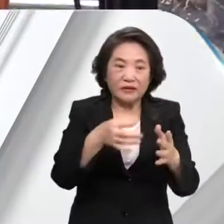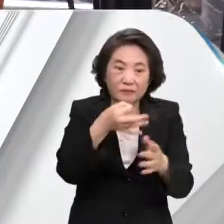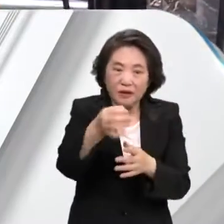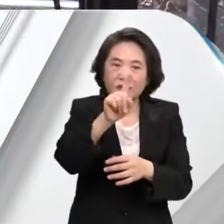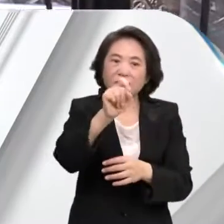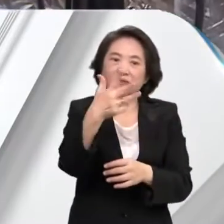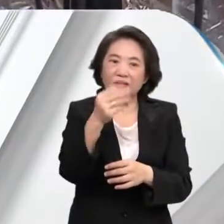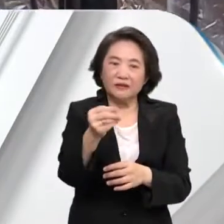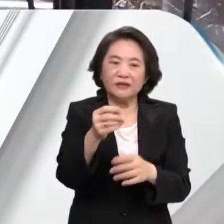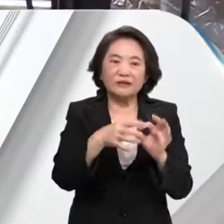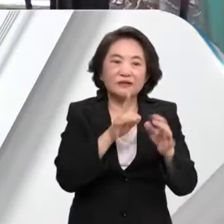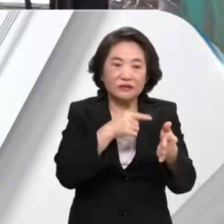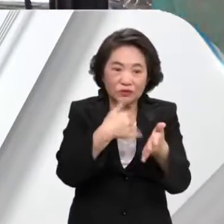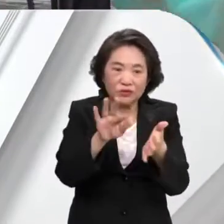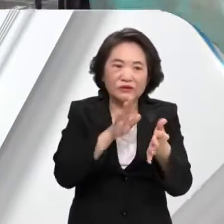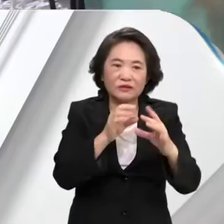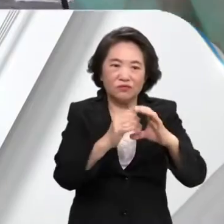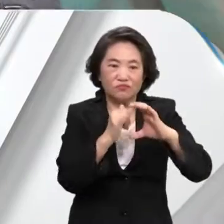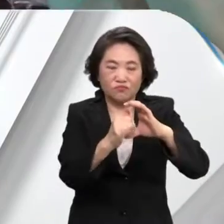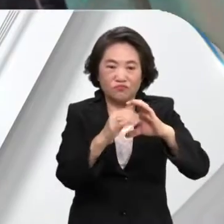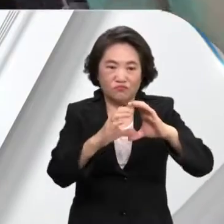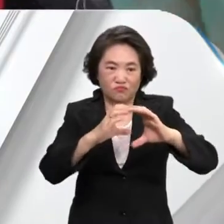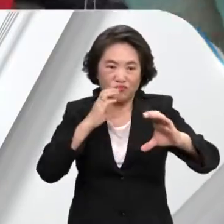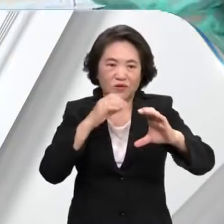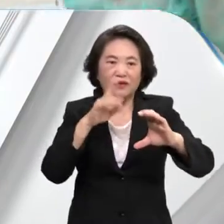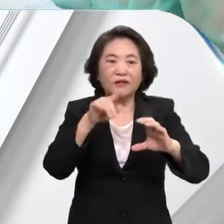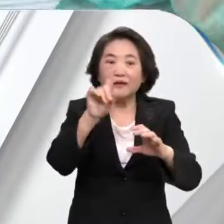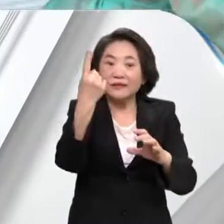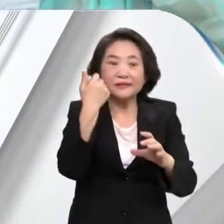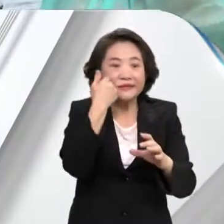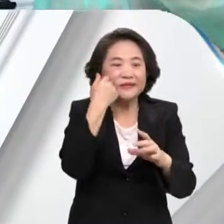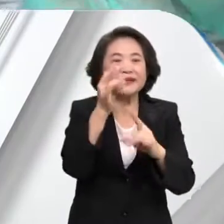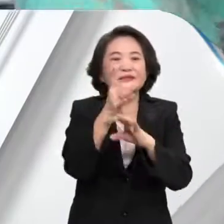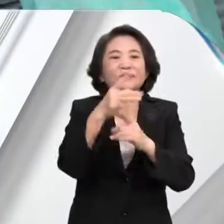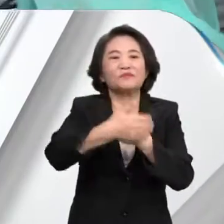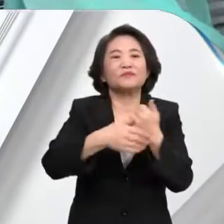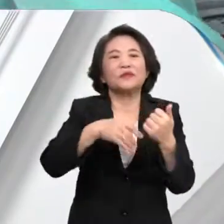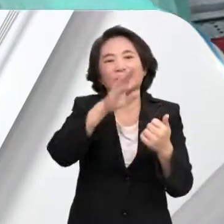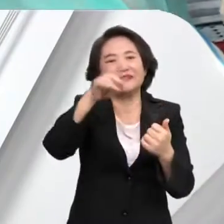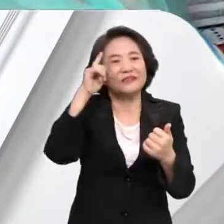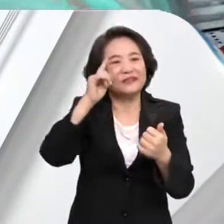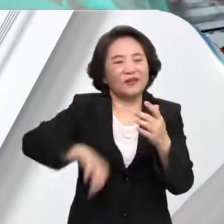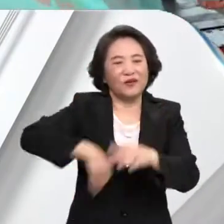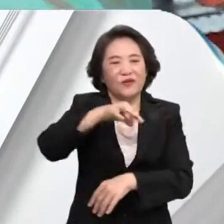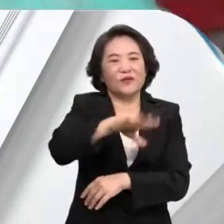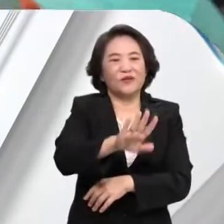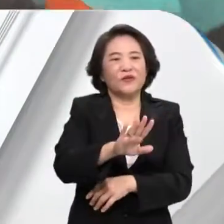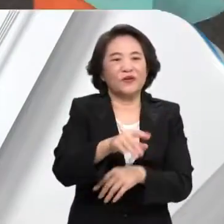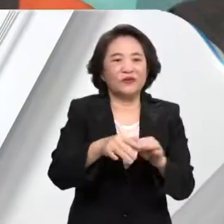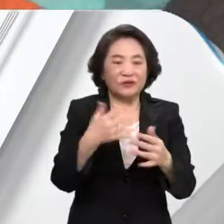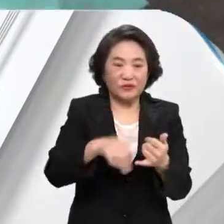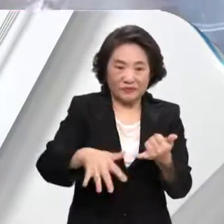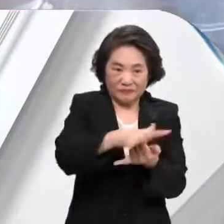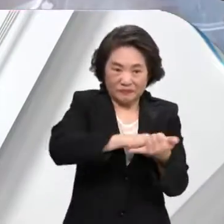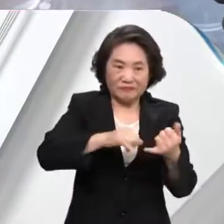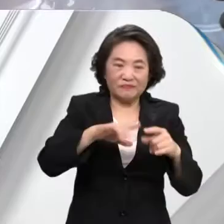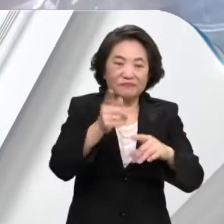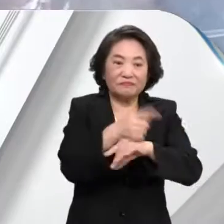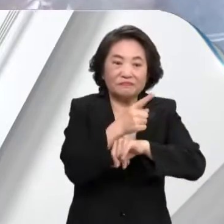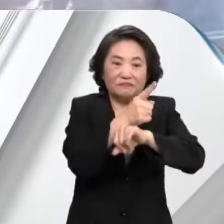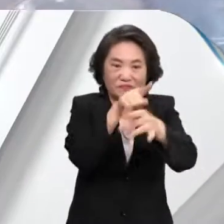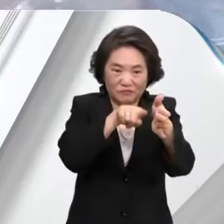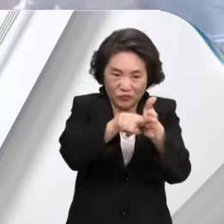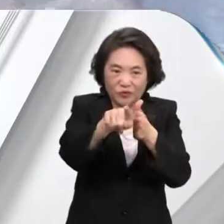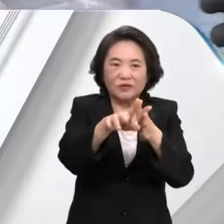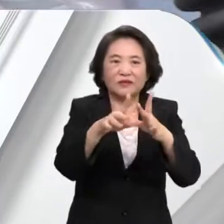十八万元的从医室负压隔离床，系来自新竹宝山的合适的企业家建的，也系全国第一撮直升机别